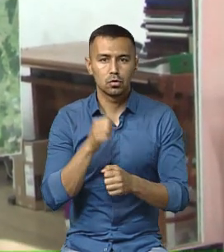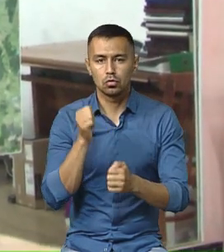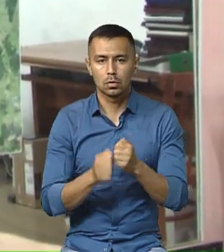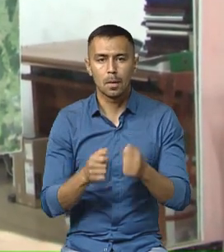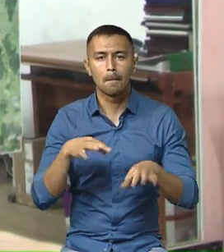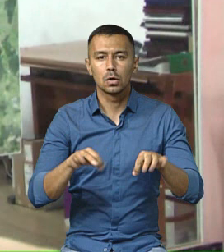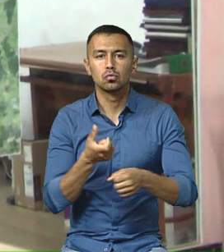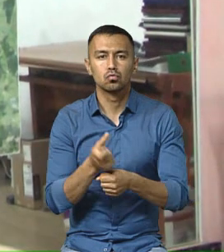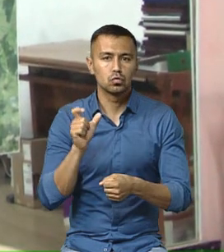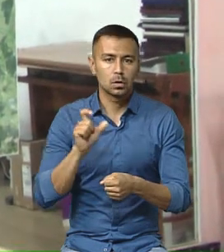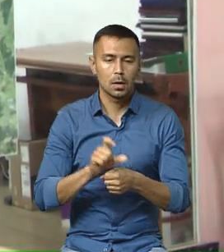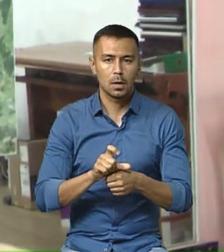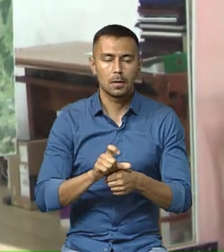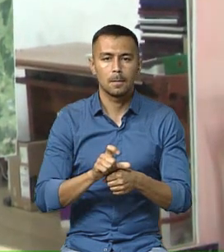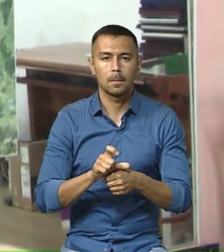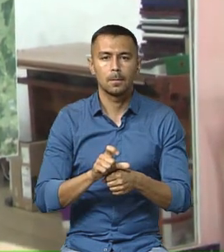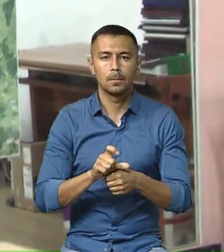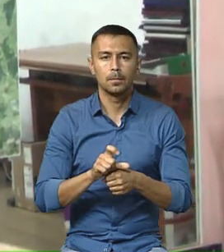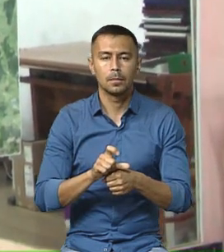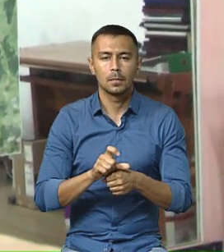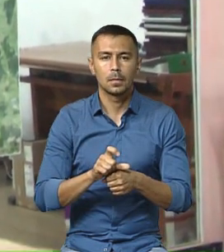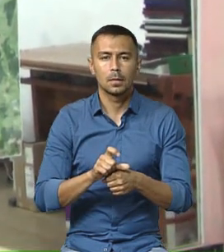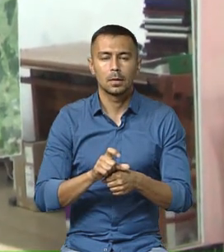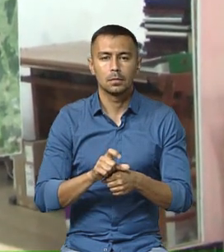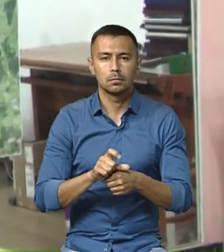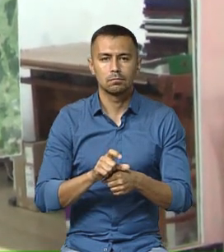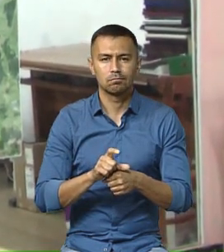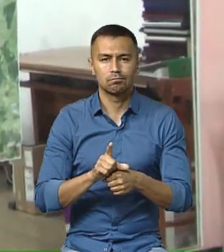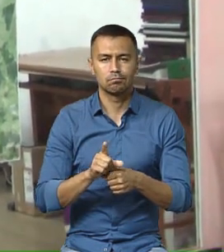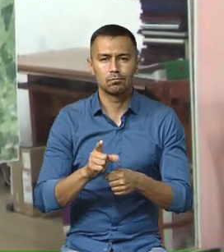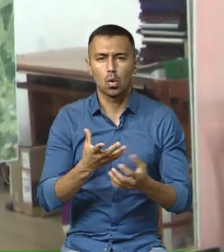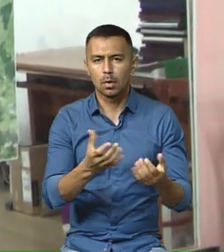дуже знищуються і осколками, і